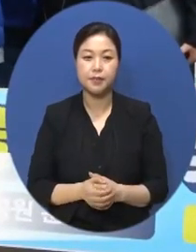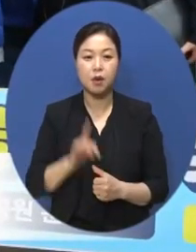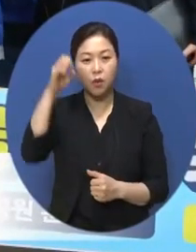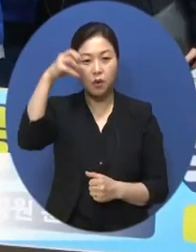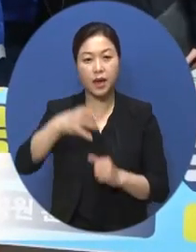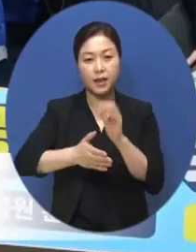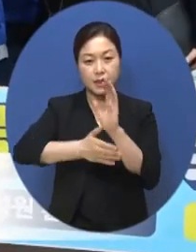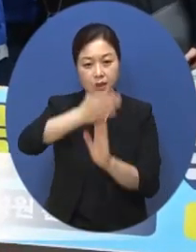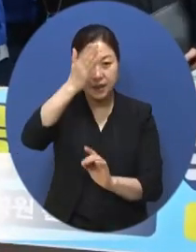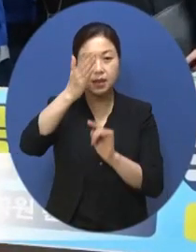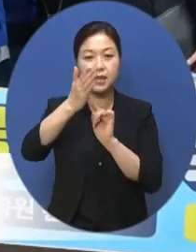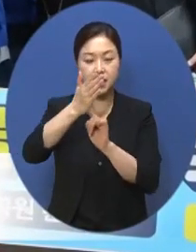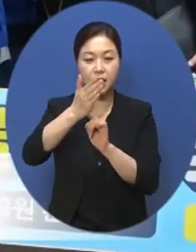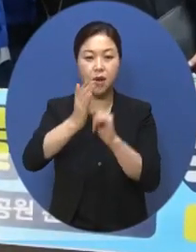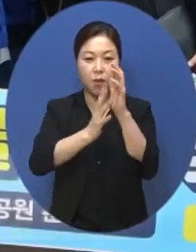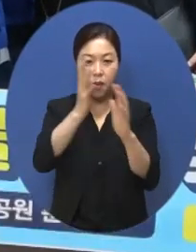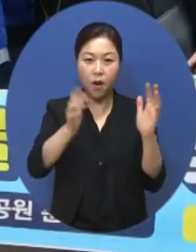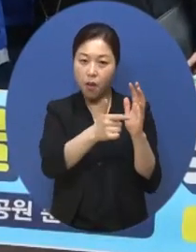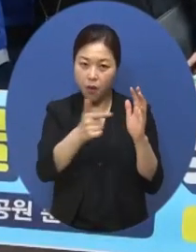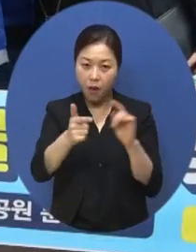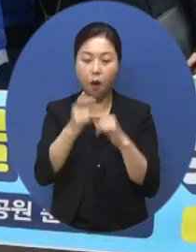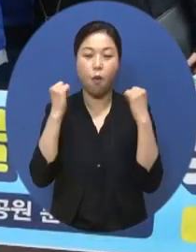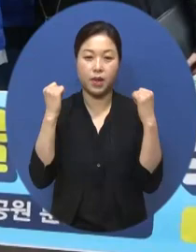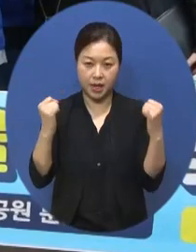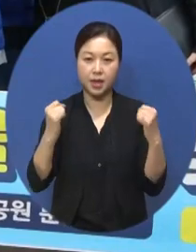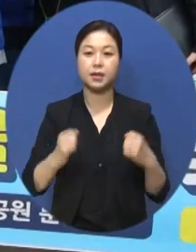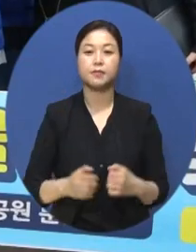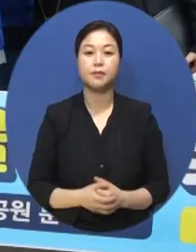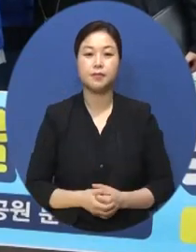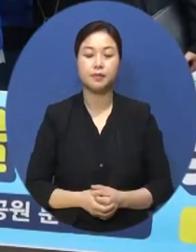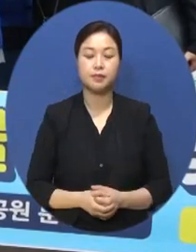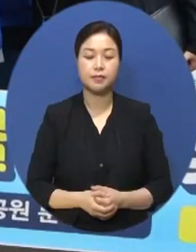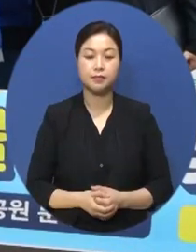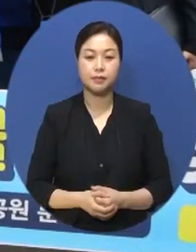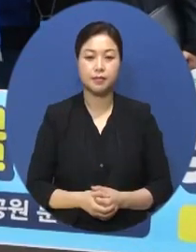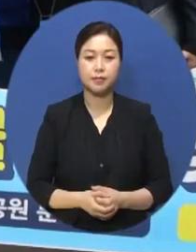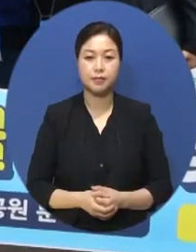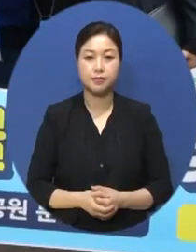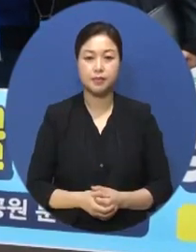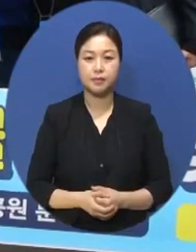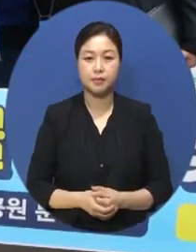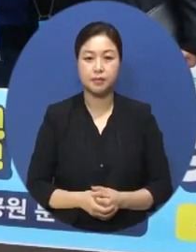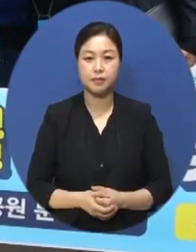복지TV 경기방송 권용찬입니다.